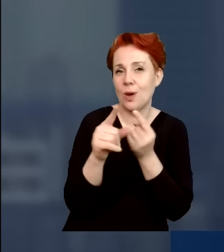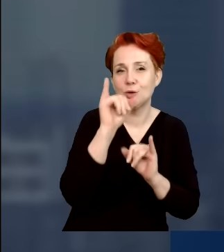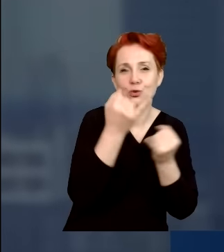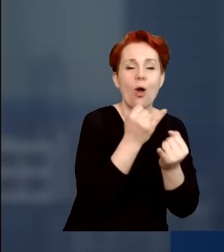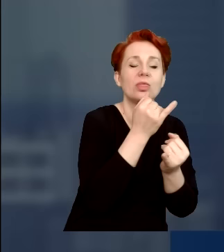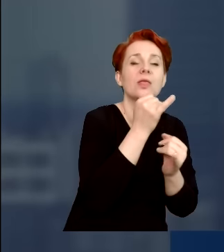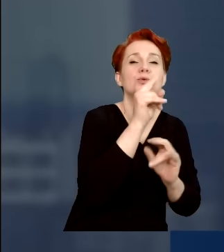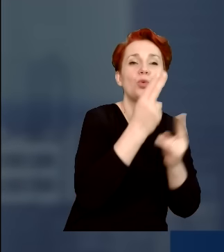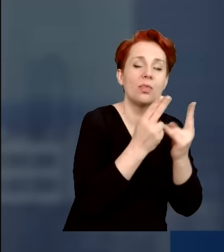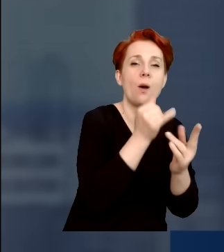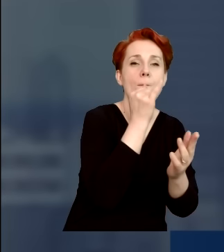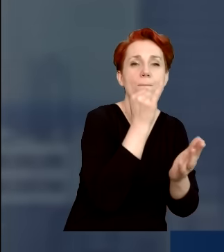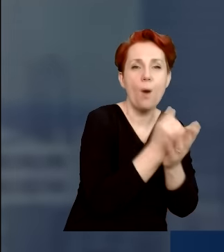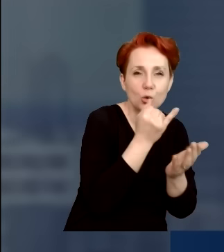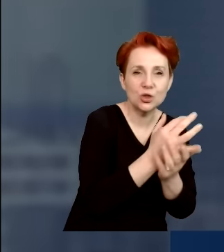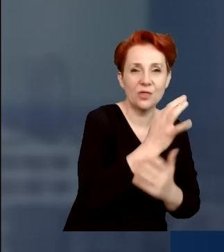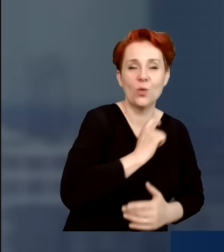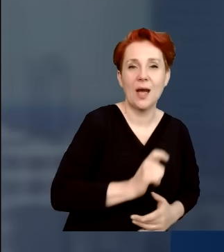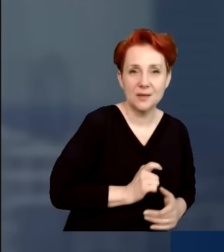blisko tej kancelarii Clifford Chance.